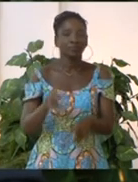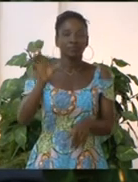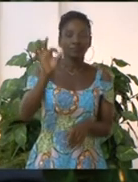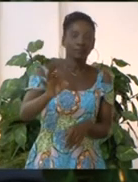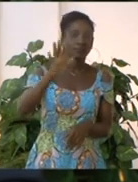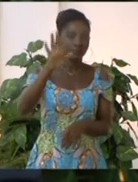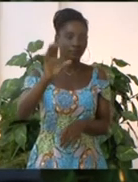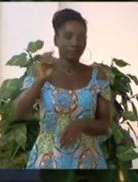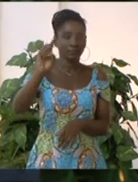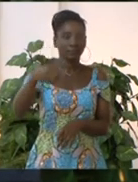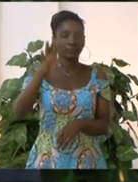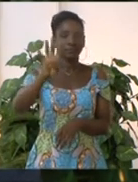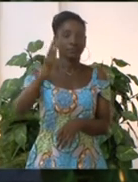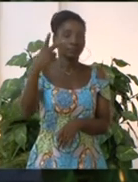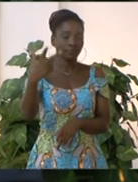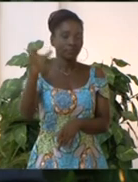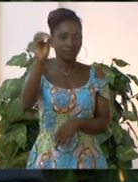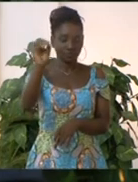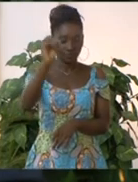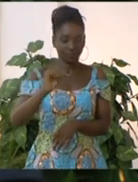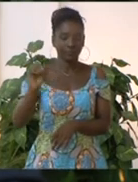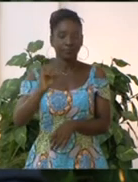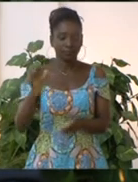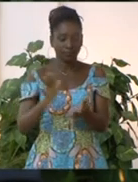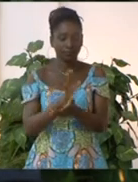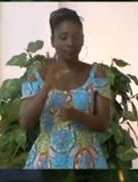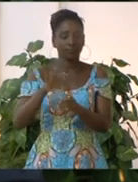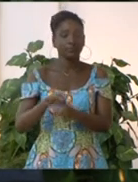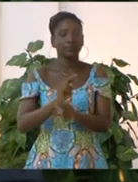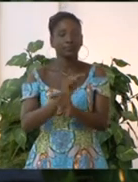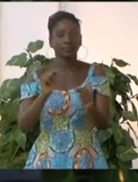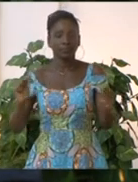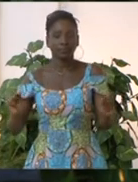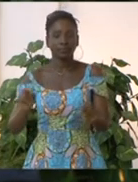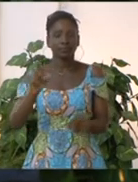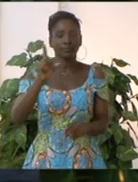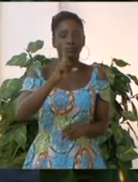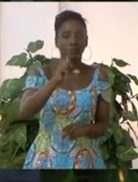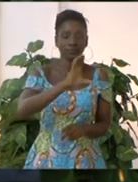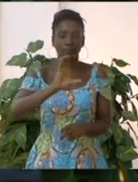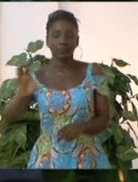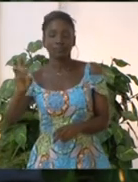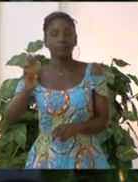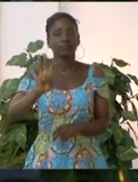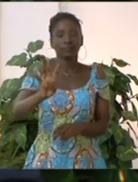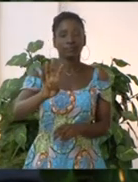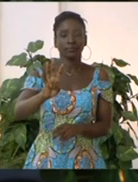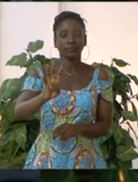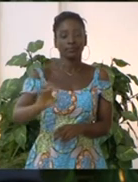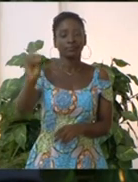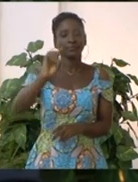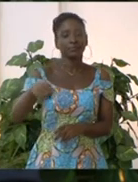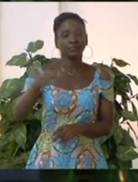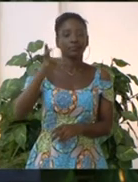95,43 pour cent bulletins nuls 164 soit 0